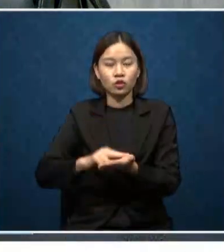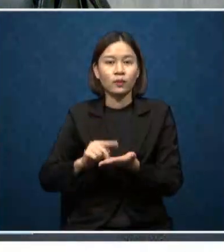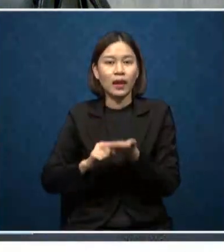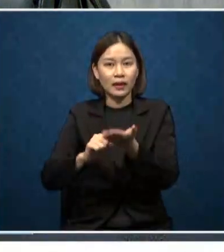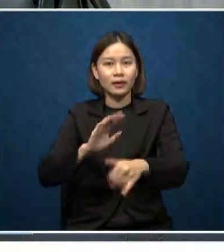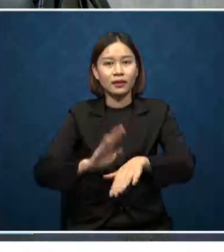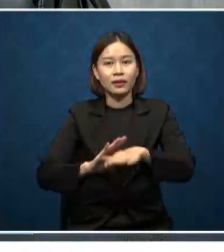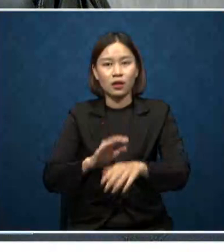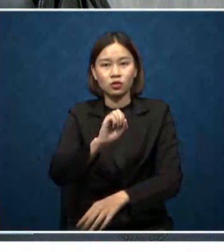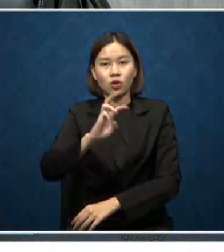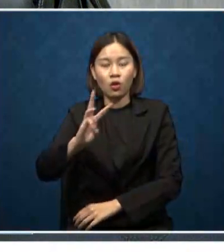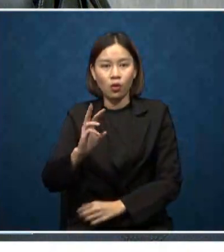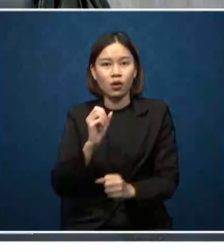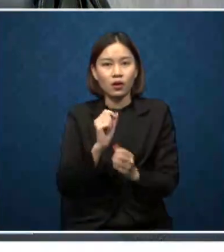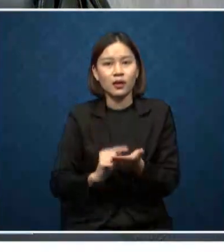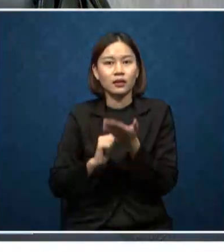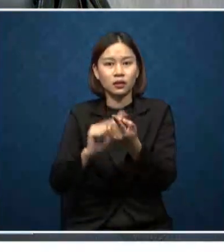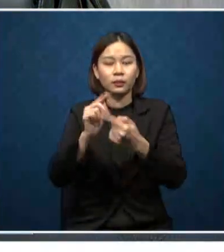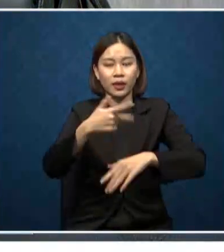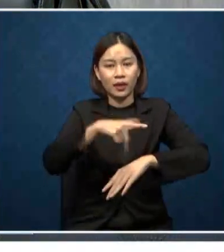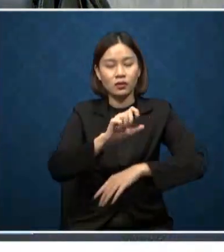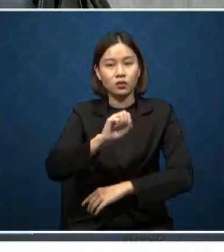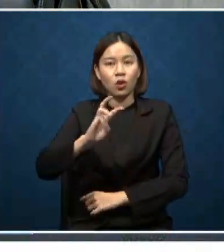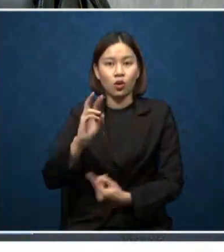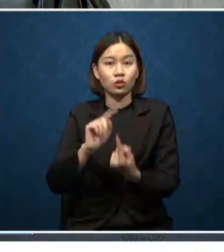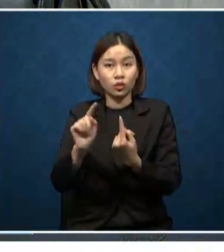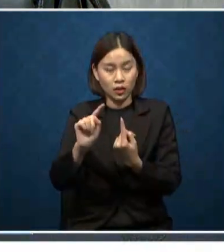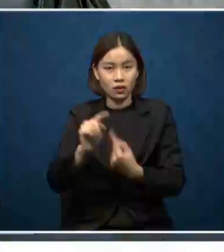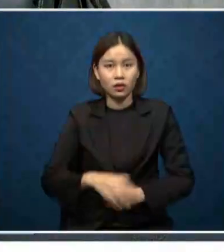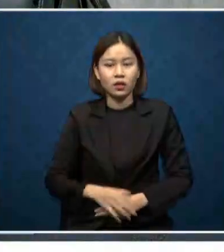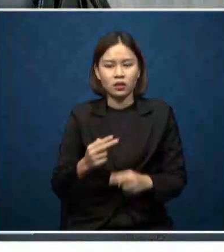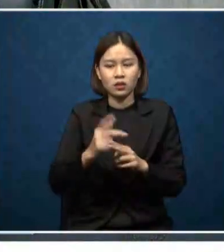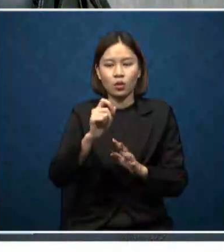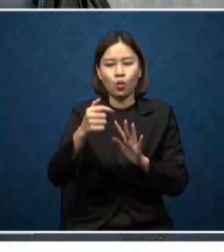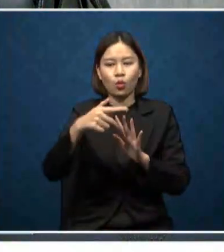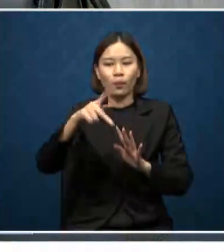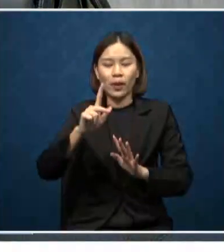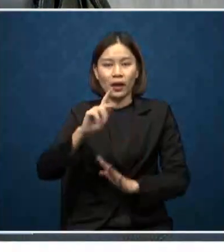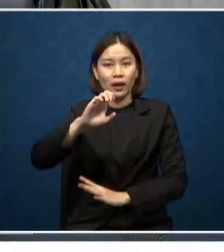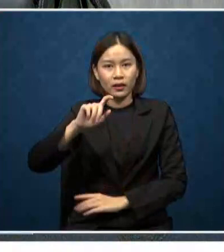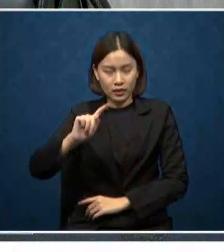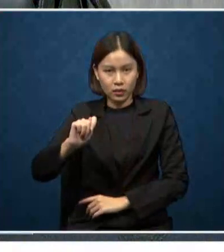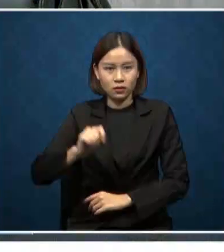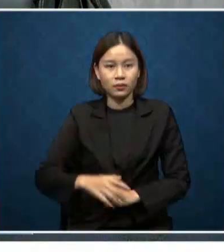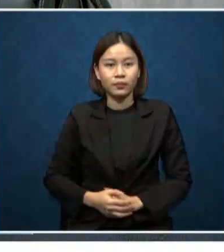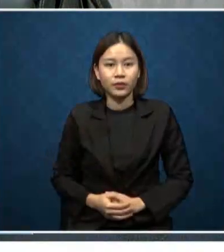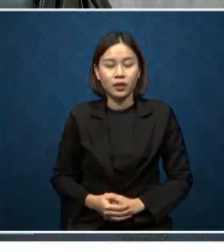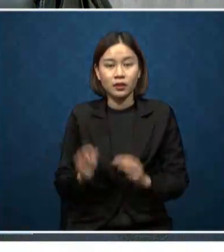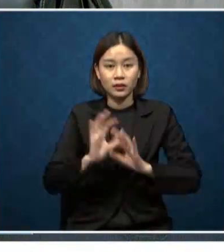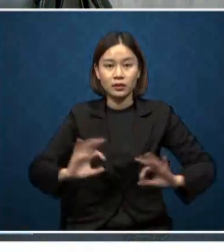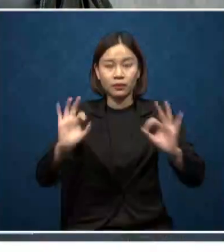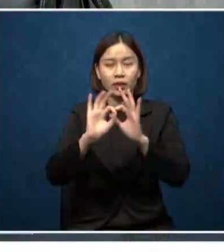สมาชิกวุฒิสภาที่ทำถึงท่านประธานวุฒิสภาของกรณีท่านอุปกิจปราจยังงกูนว่าสิ่ง